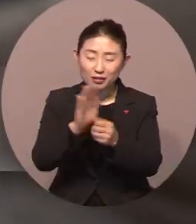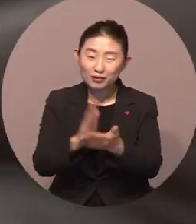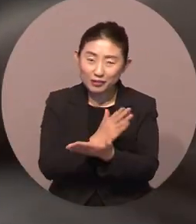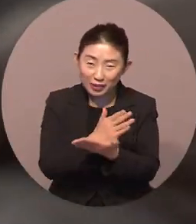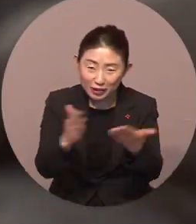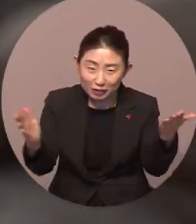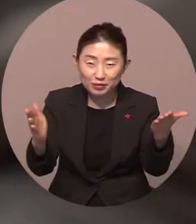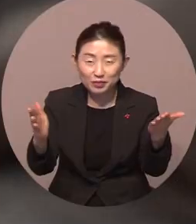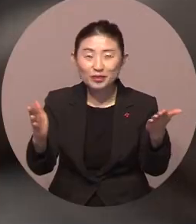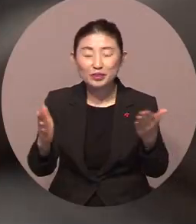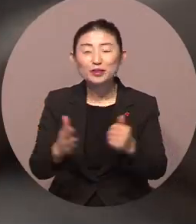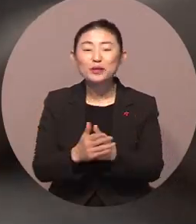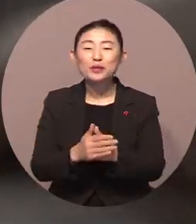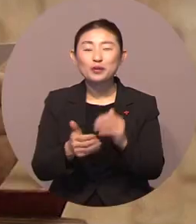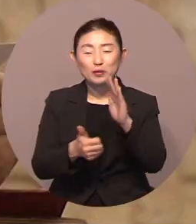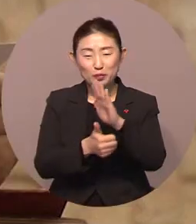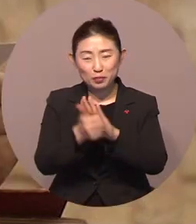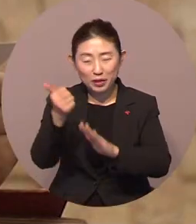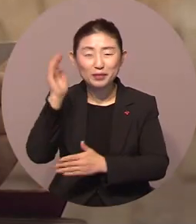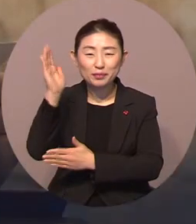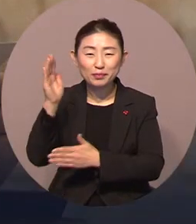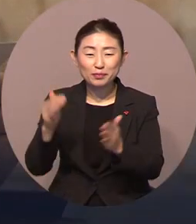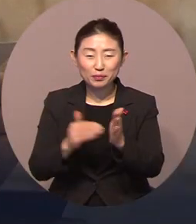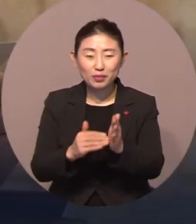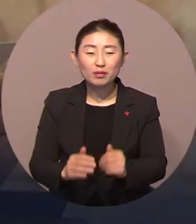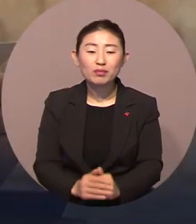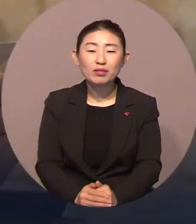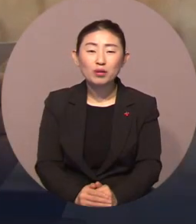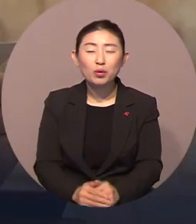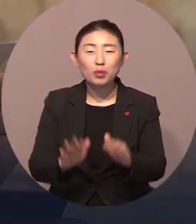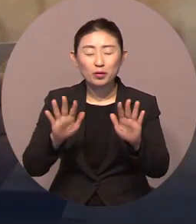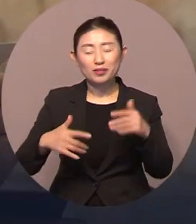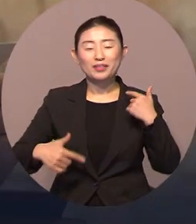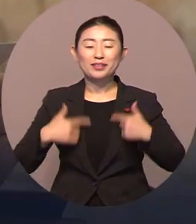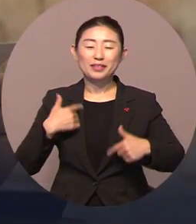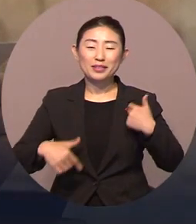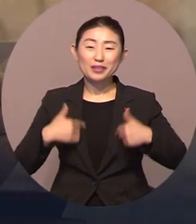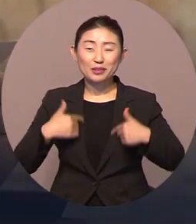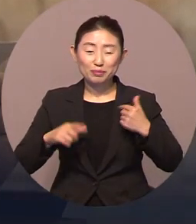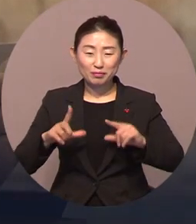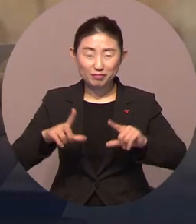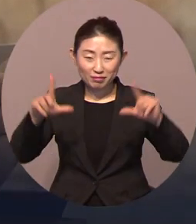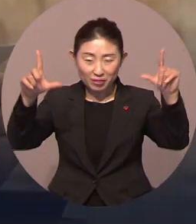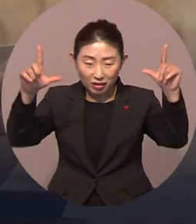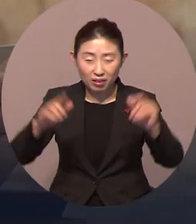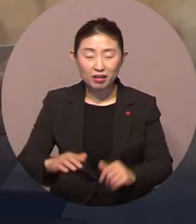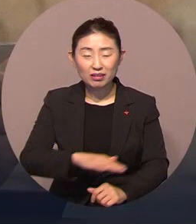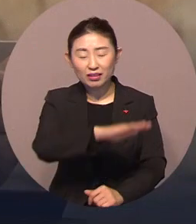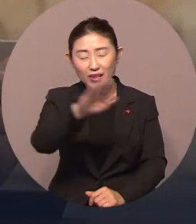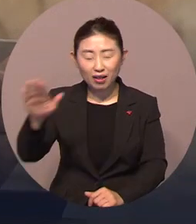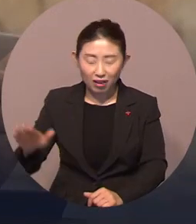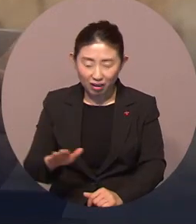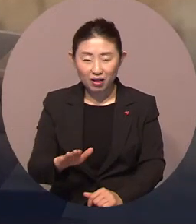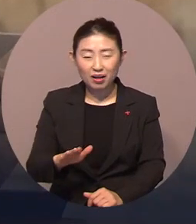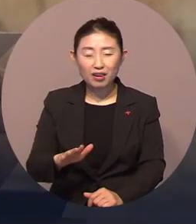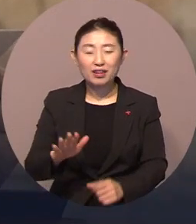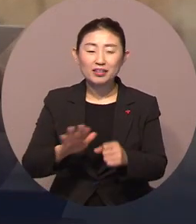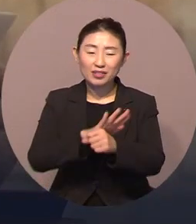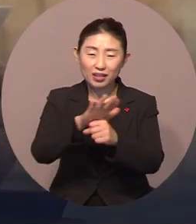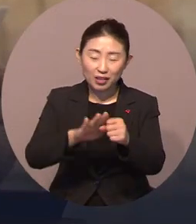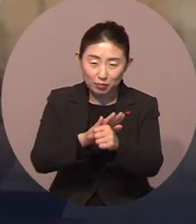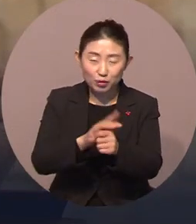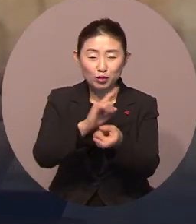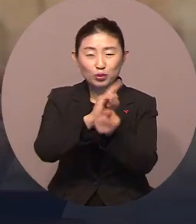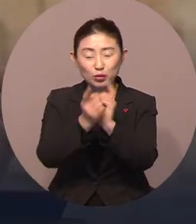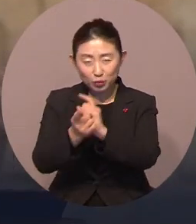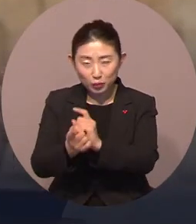소망이 전해집니다. 이 기쁨에서 아무도 제외되는 사람이 없도록 우리 주위를 둘러보고 서로